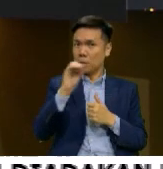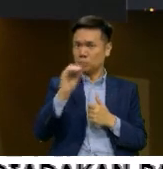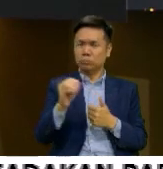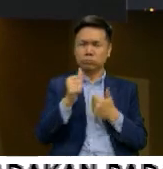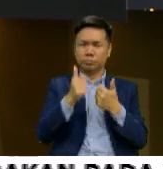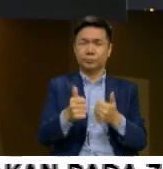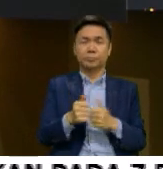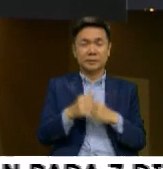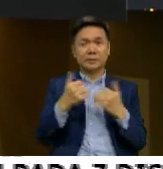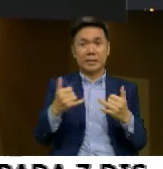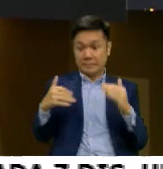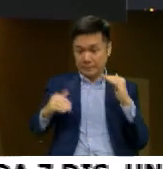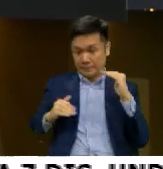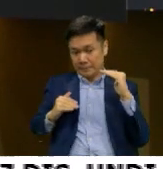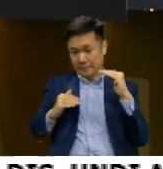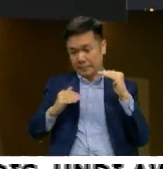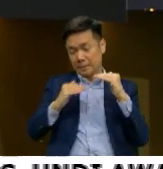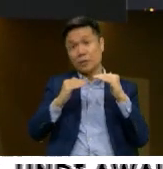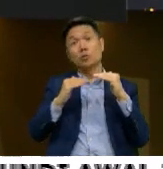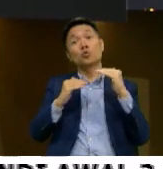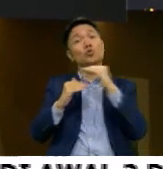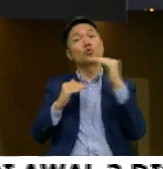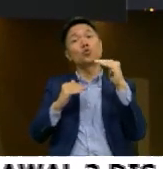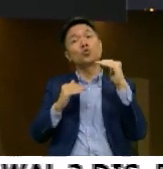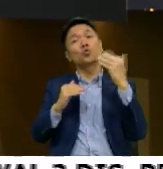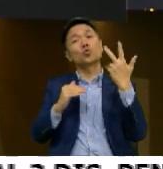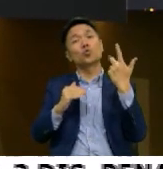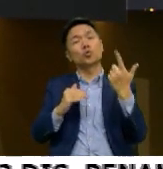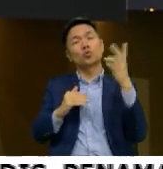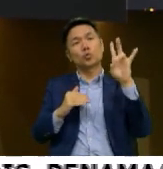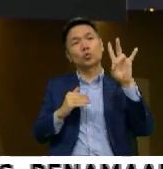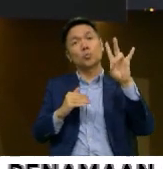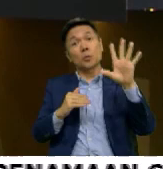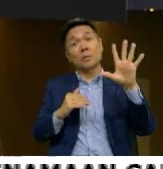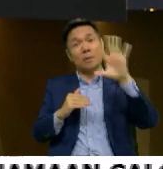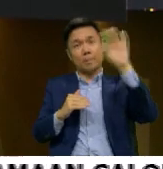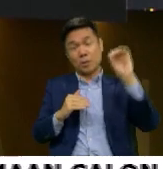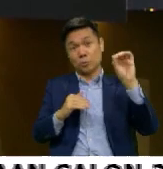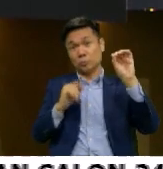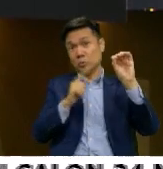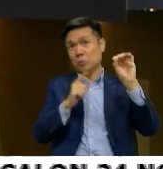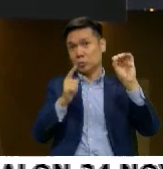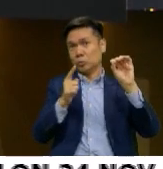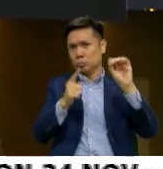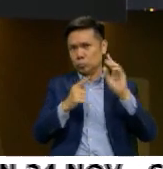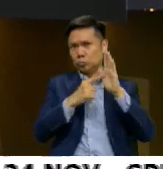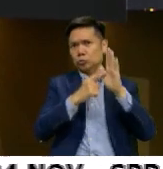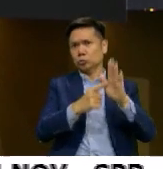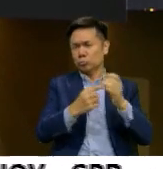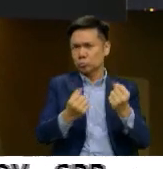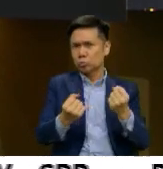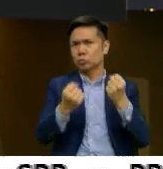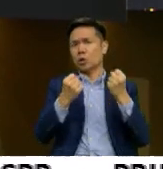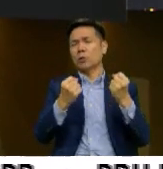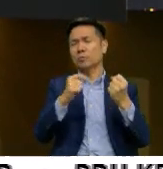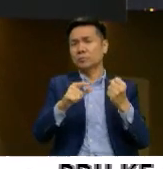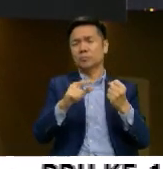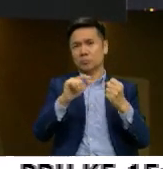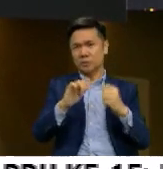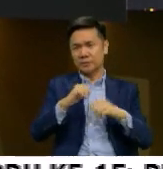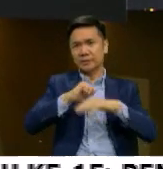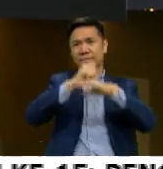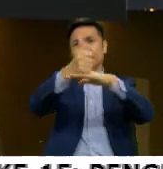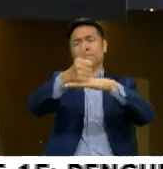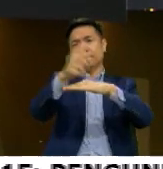sedang menuju 75 pratos angka yang dikatakan diperlukan untuk kita mencapai satu mandat yang kuat bagi kerajaan baru